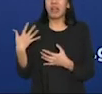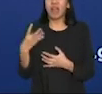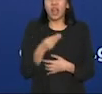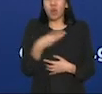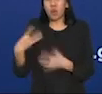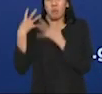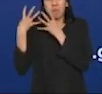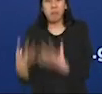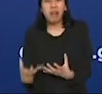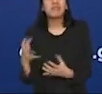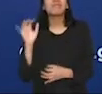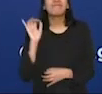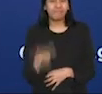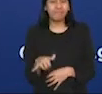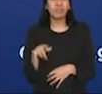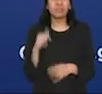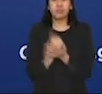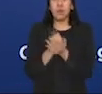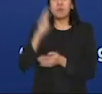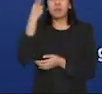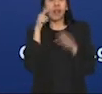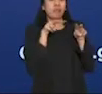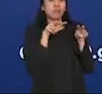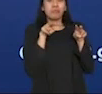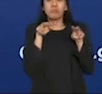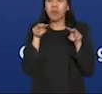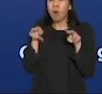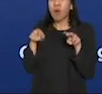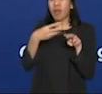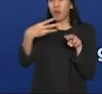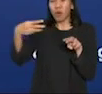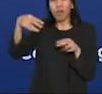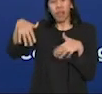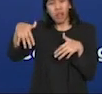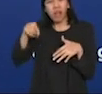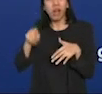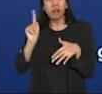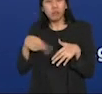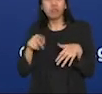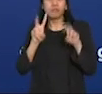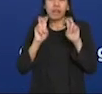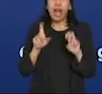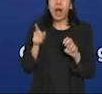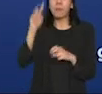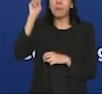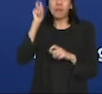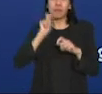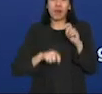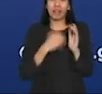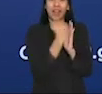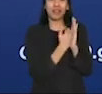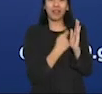ini sudah disadari sepenuhnya oleh pemerintah oleh karena itu stimulus ekonomi yang dibuat oleh pemerintah harus